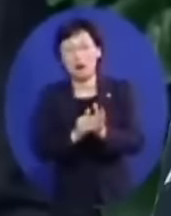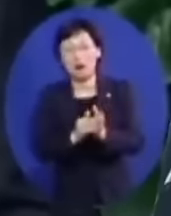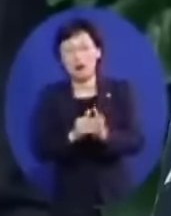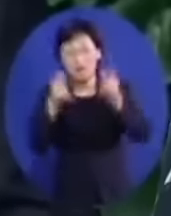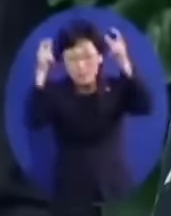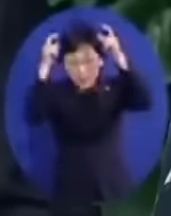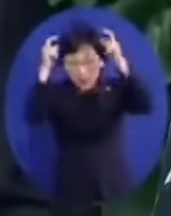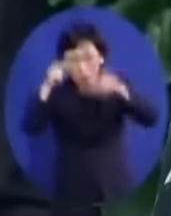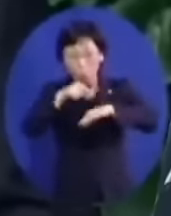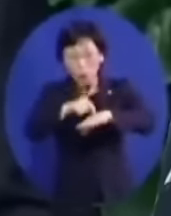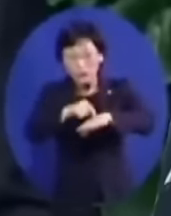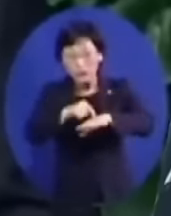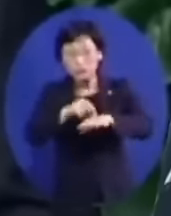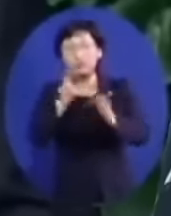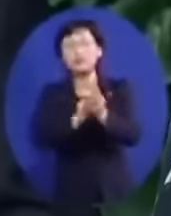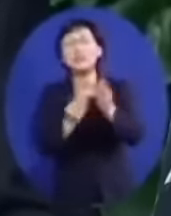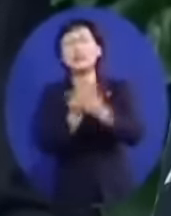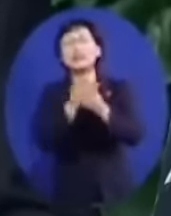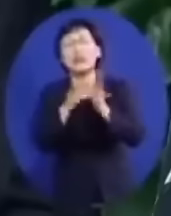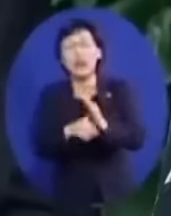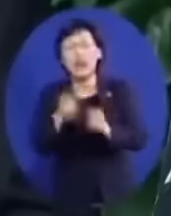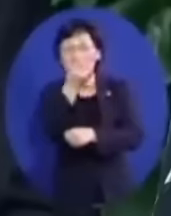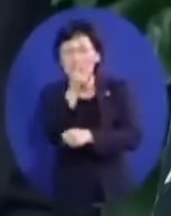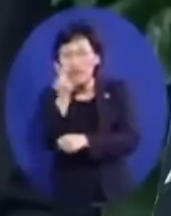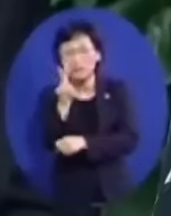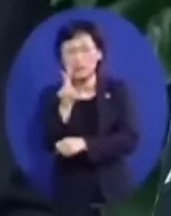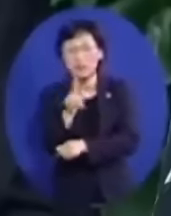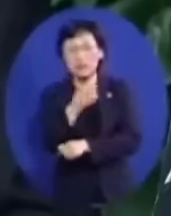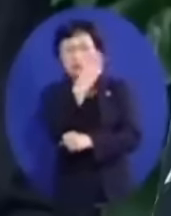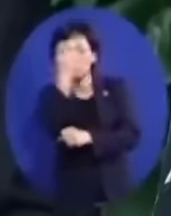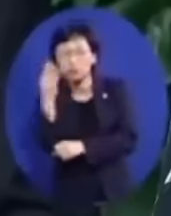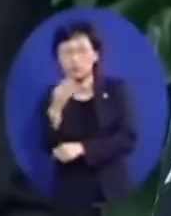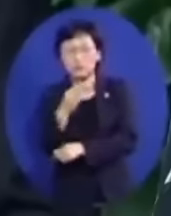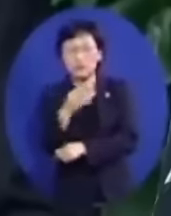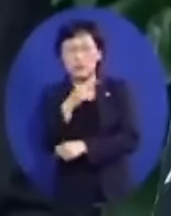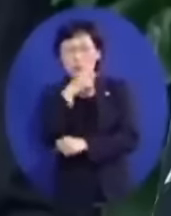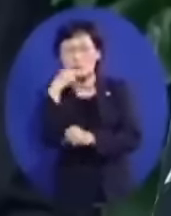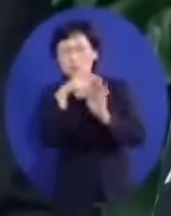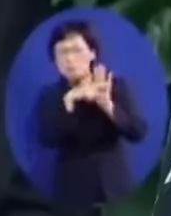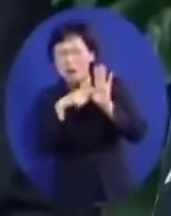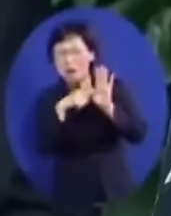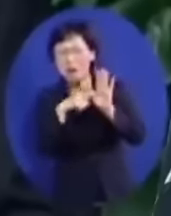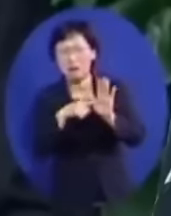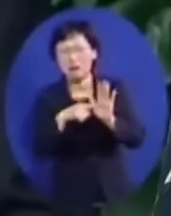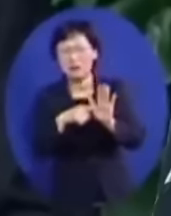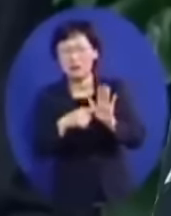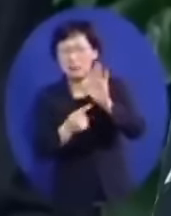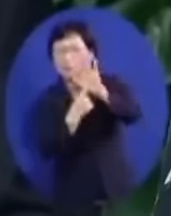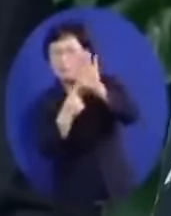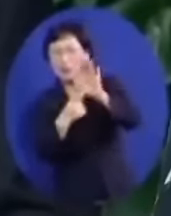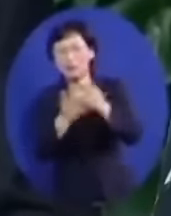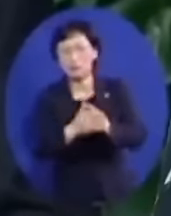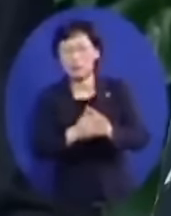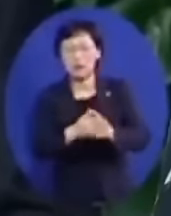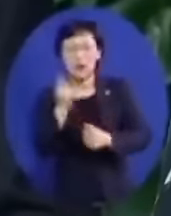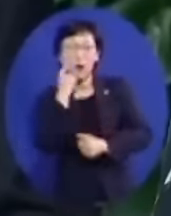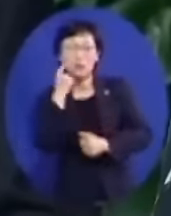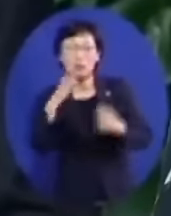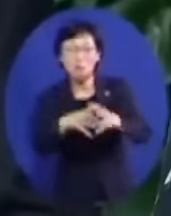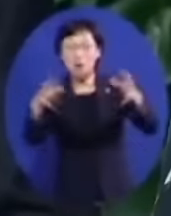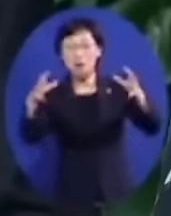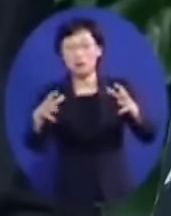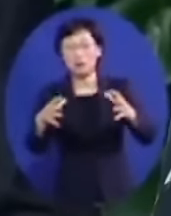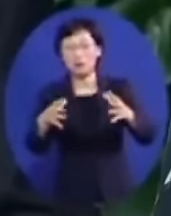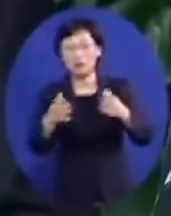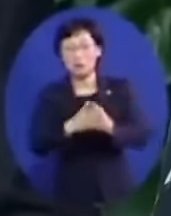때 테레비들이, 신문들이 부정적인 말을 적어서 사실 아닌 거짓말을 확대해서 온 국민